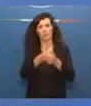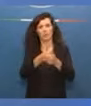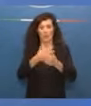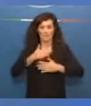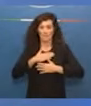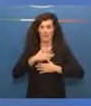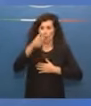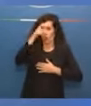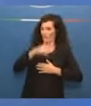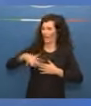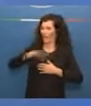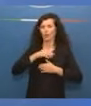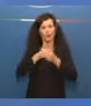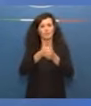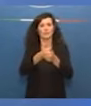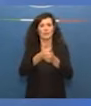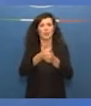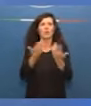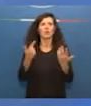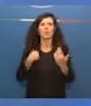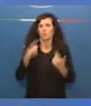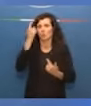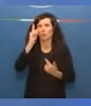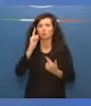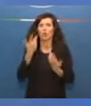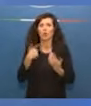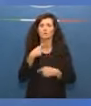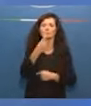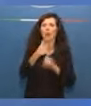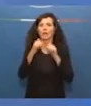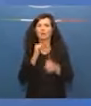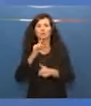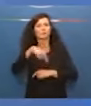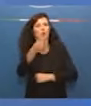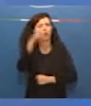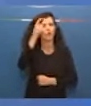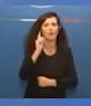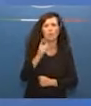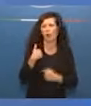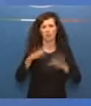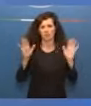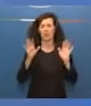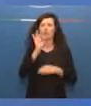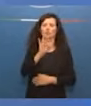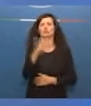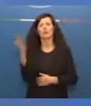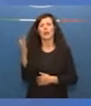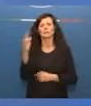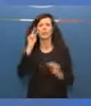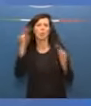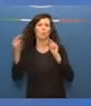mio governo non posso anticipare quale sarà però all'interno del centrodestra ci sono tanti tanti tanti punti di vista insomma